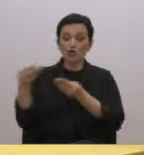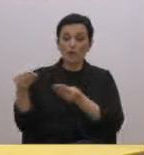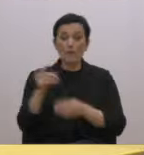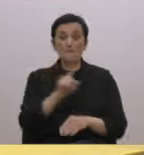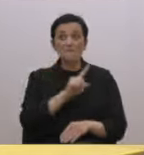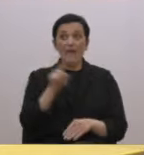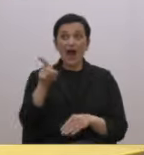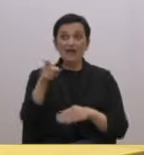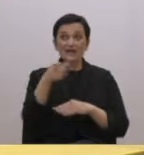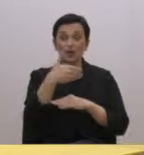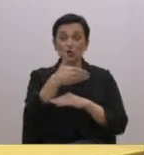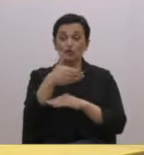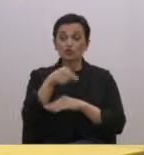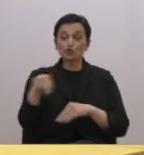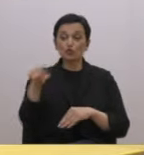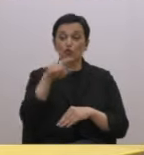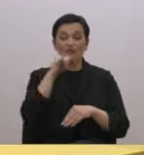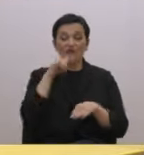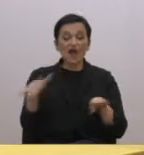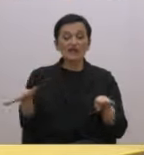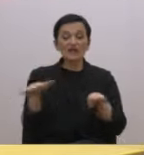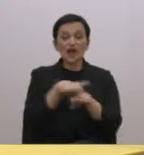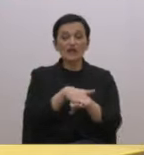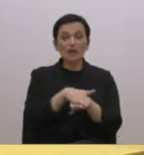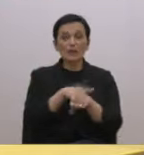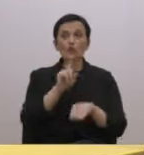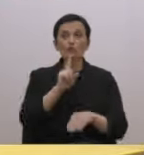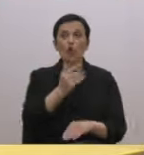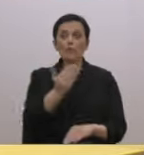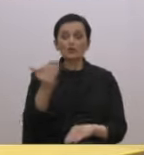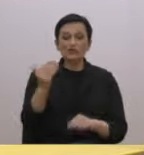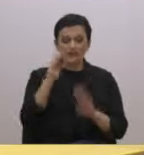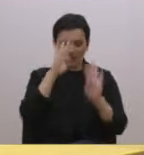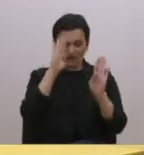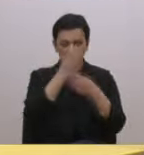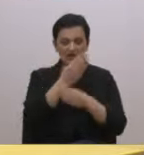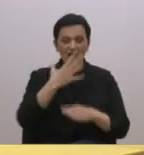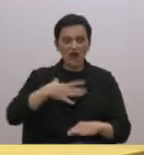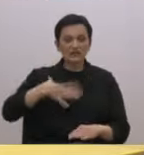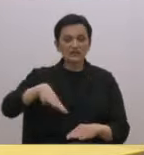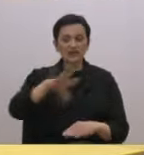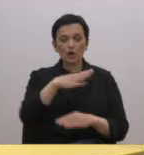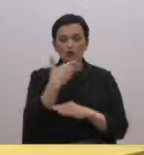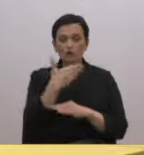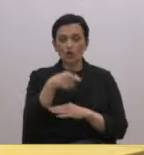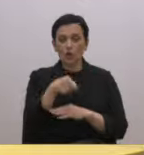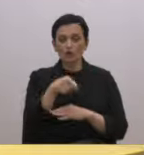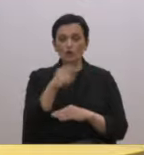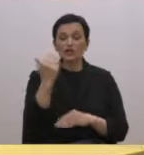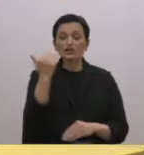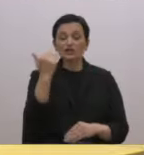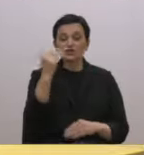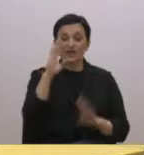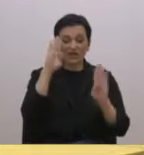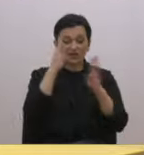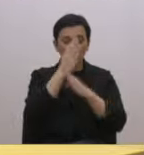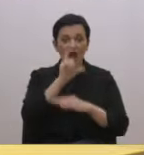ამ დროშებით ვერ გადაფარავთ იმას, რომ თქვენ ღალატობთ საქართველოს დროშას, რომ თქვენ